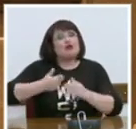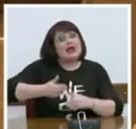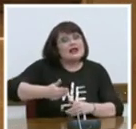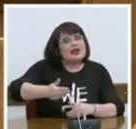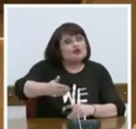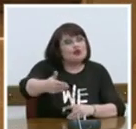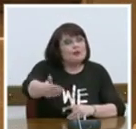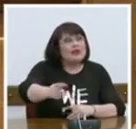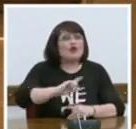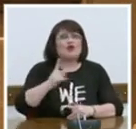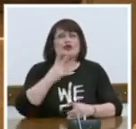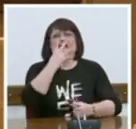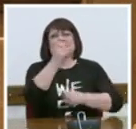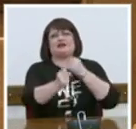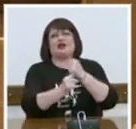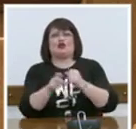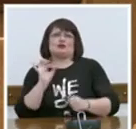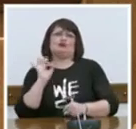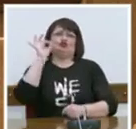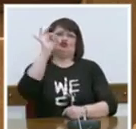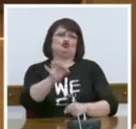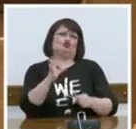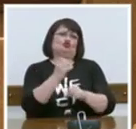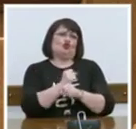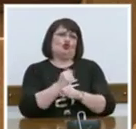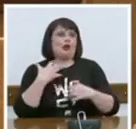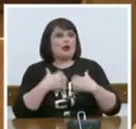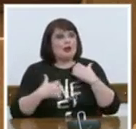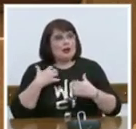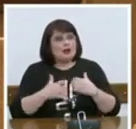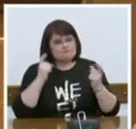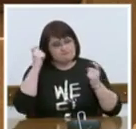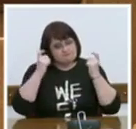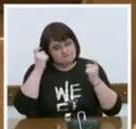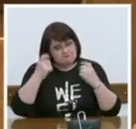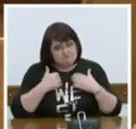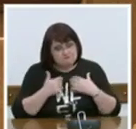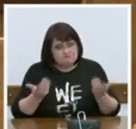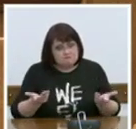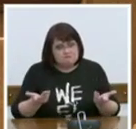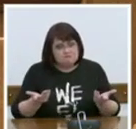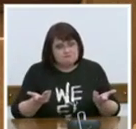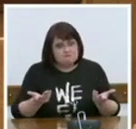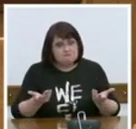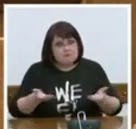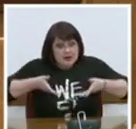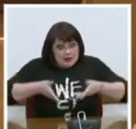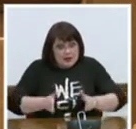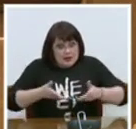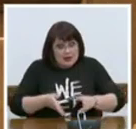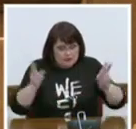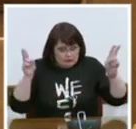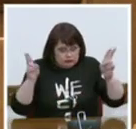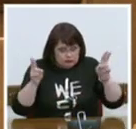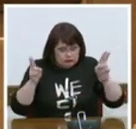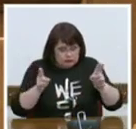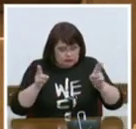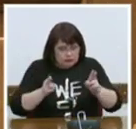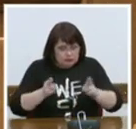όρους τετραετίας. Μας αγχώνει και μας προβληματίζει η δημογραφική μας συρρήκνωση